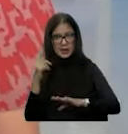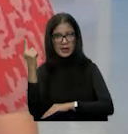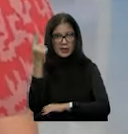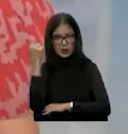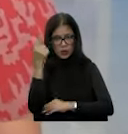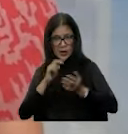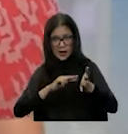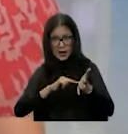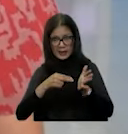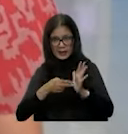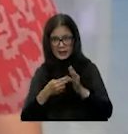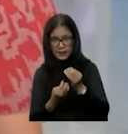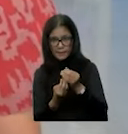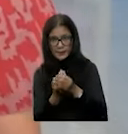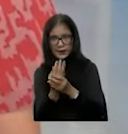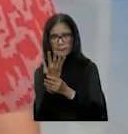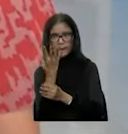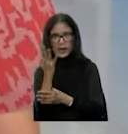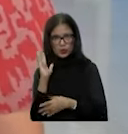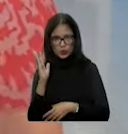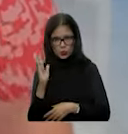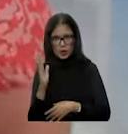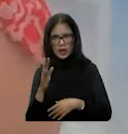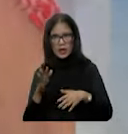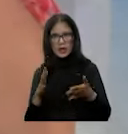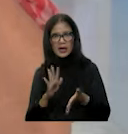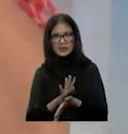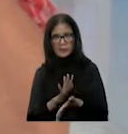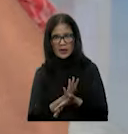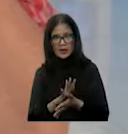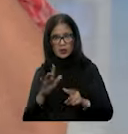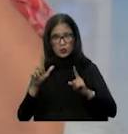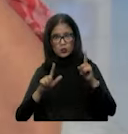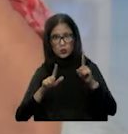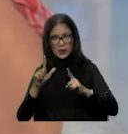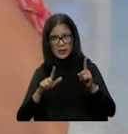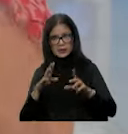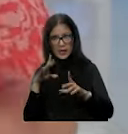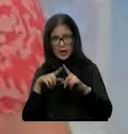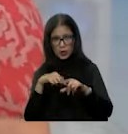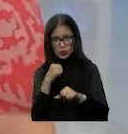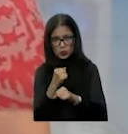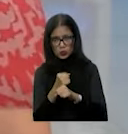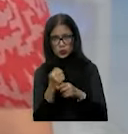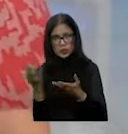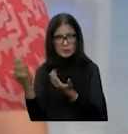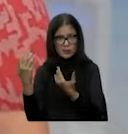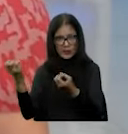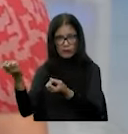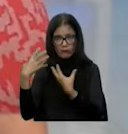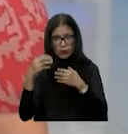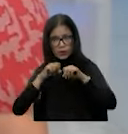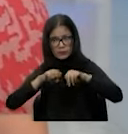mengakar nah kali iniu 17 Agustus e pada Olimpiade ini yuk kita Kabarkan e apa